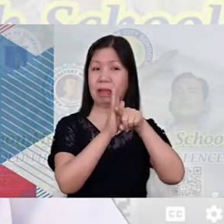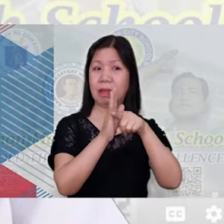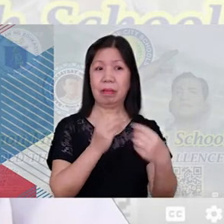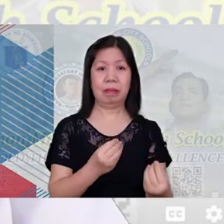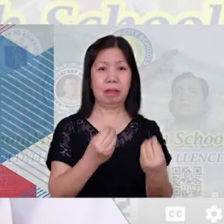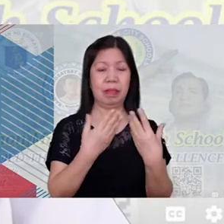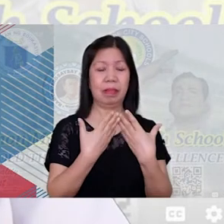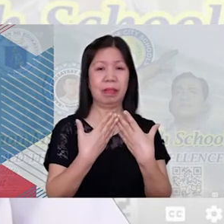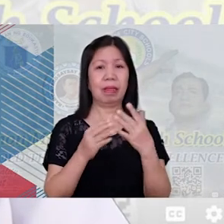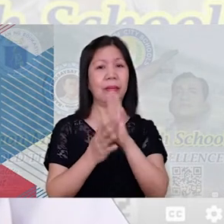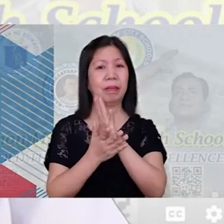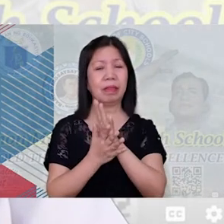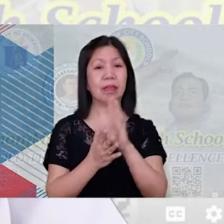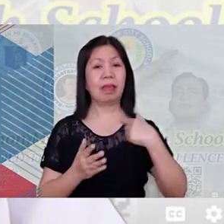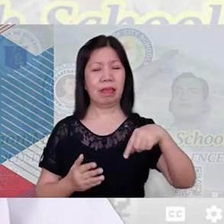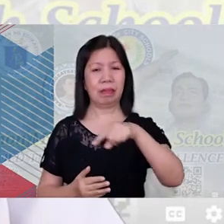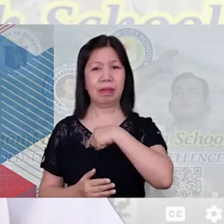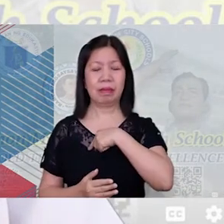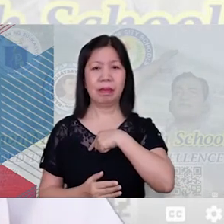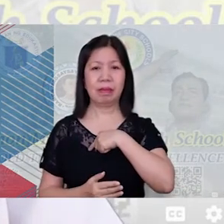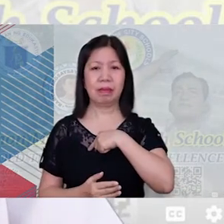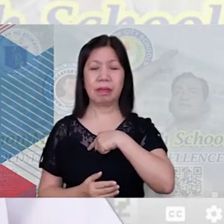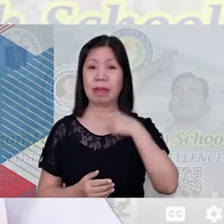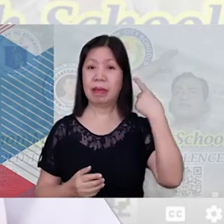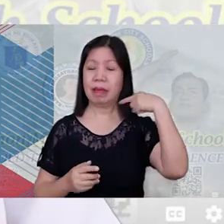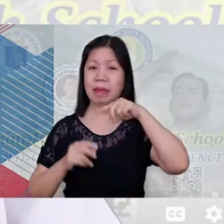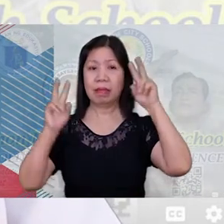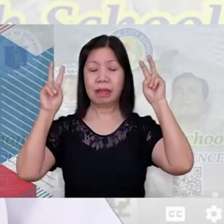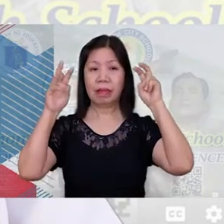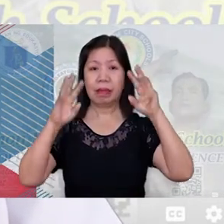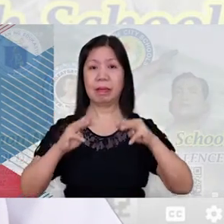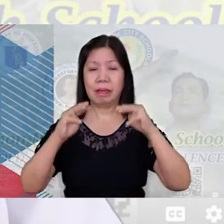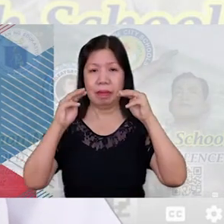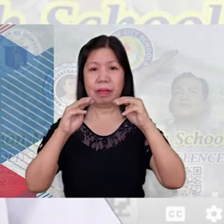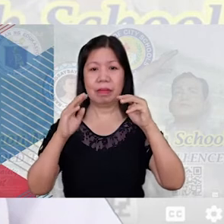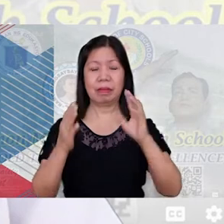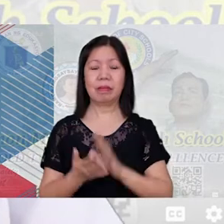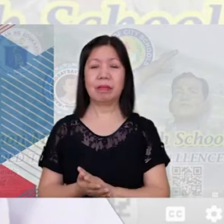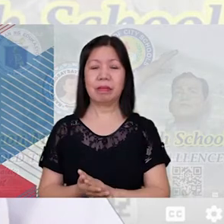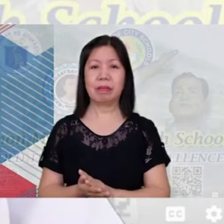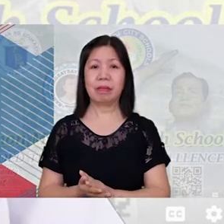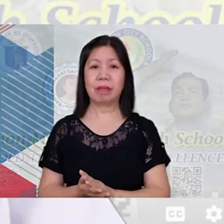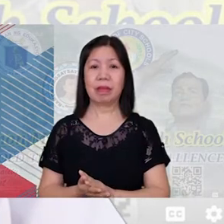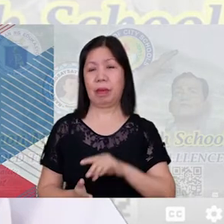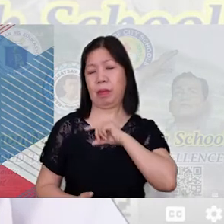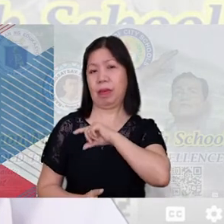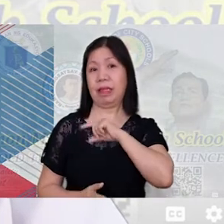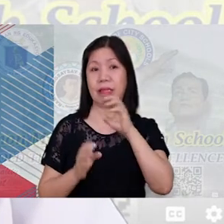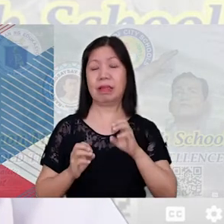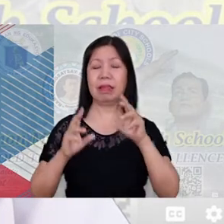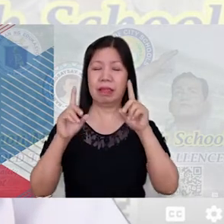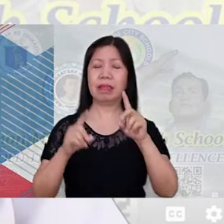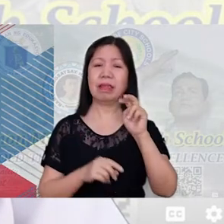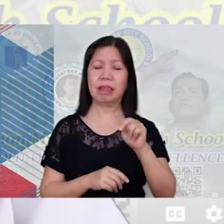ang pandemya sa ating lahat. Ayon nga sa tema ng moving up natin ngayon, kalidad ng